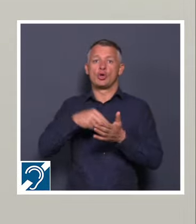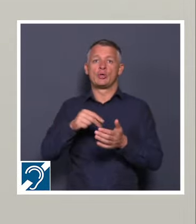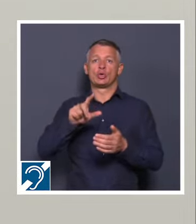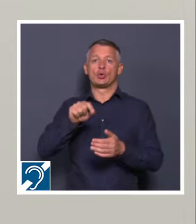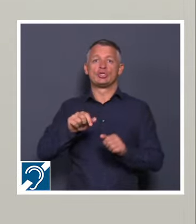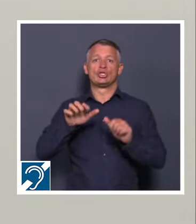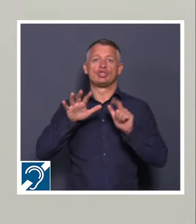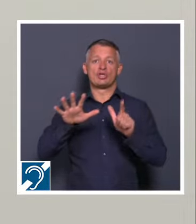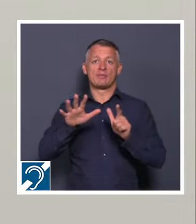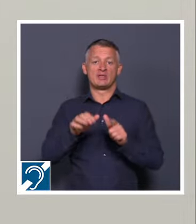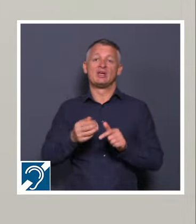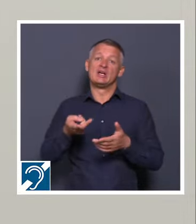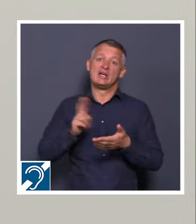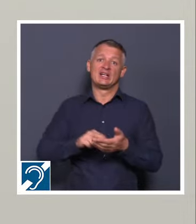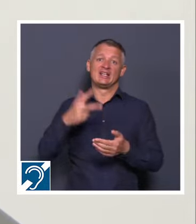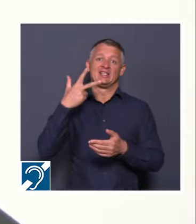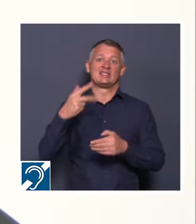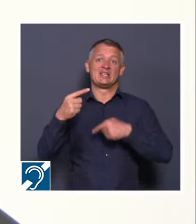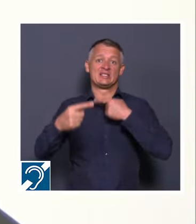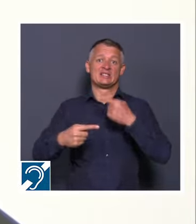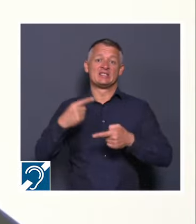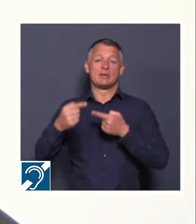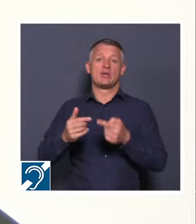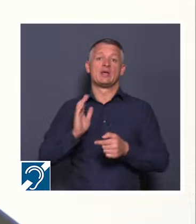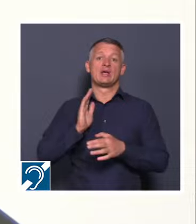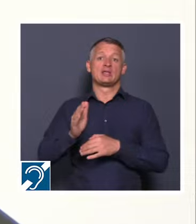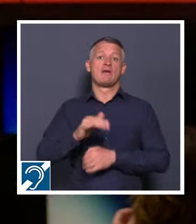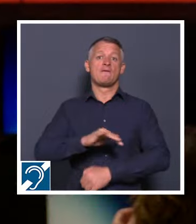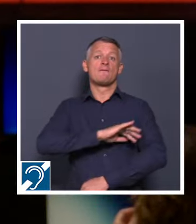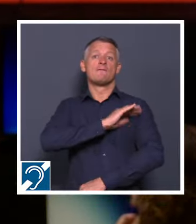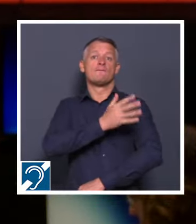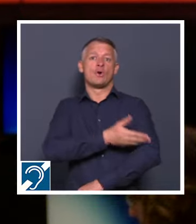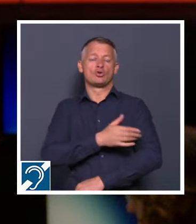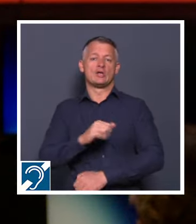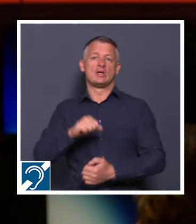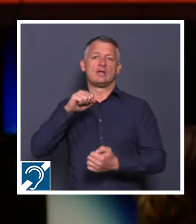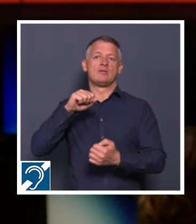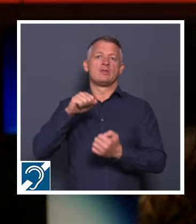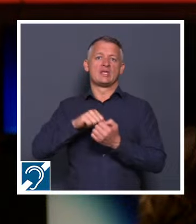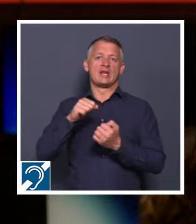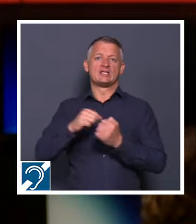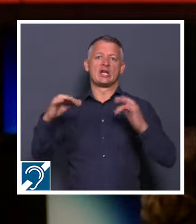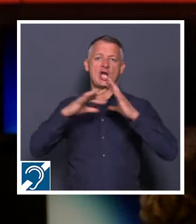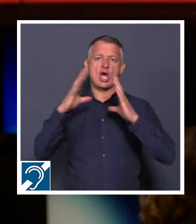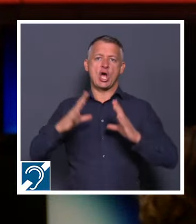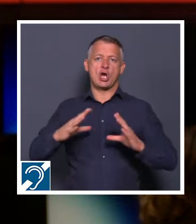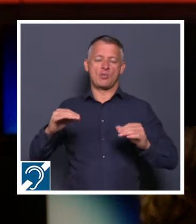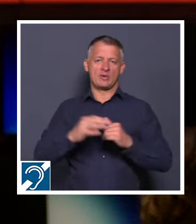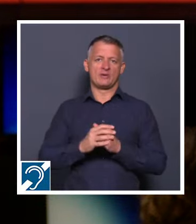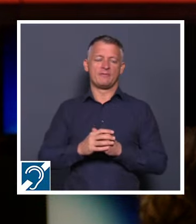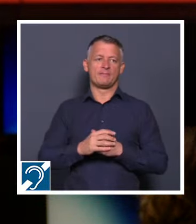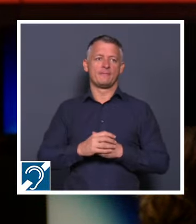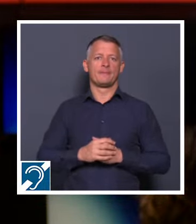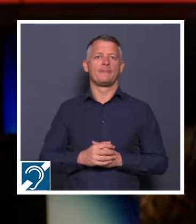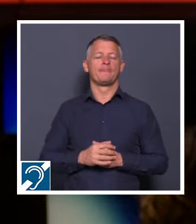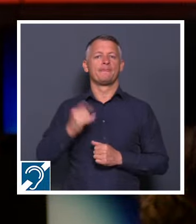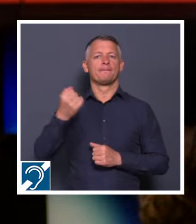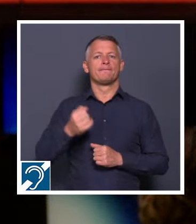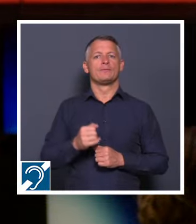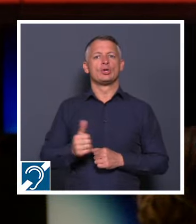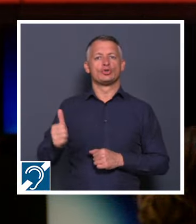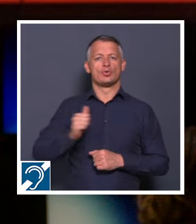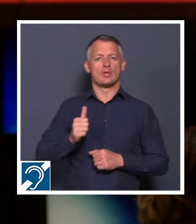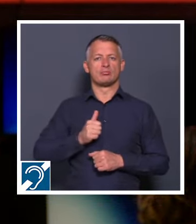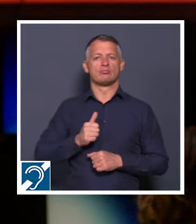3 astfel de sisteme către forțele terestre române. Între timp, soldații Rusiei continuă să avanseze în estul